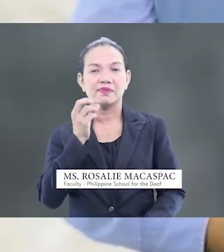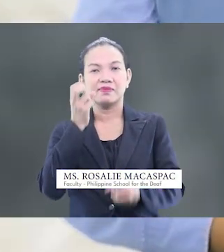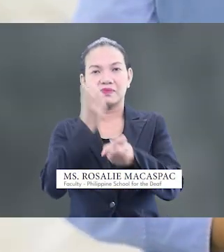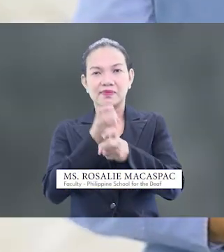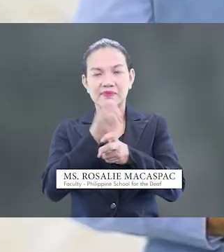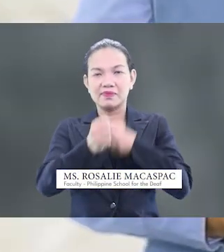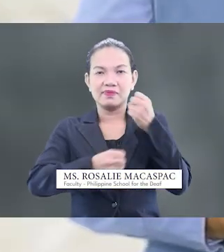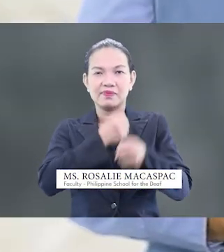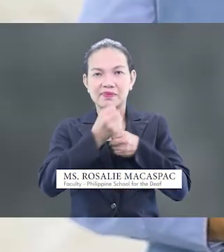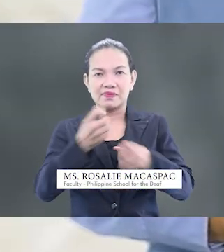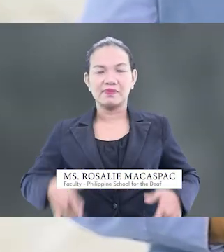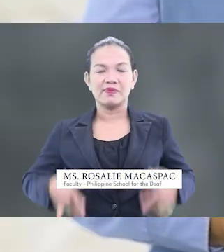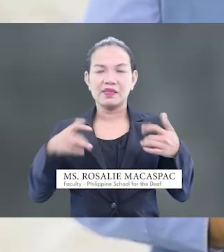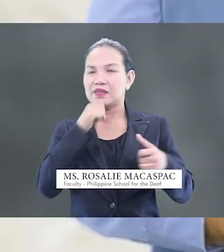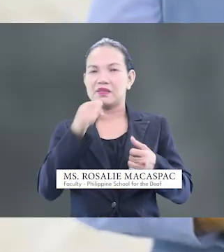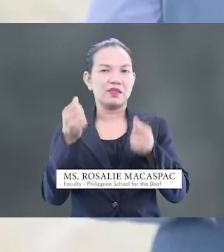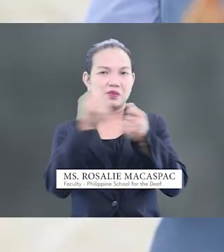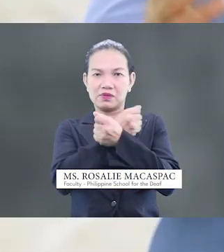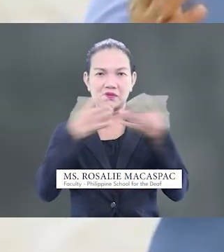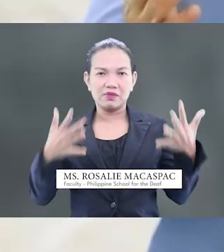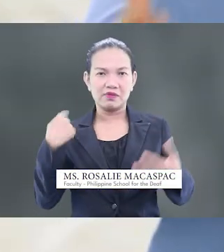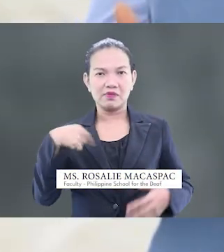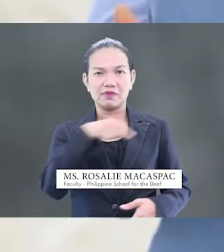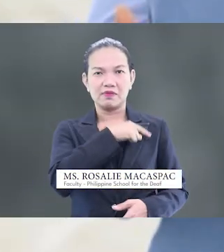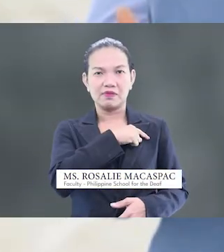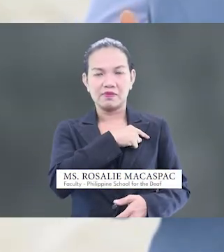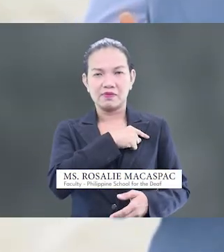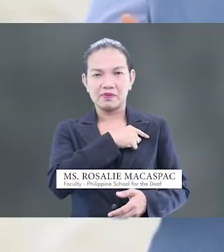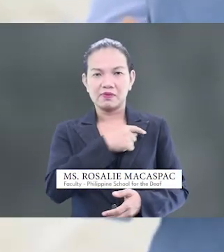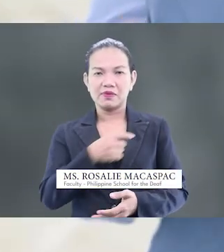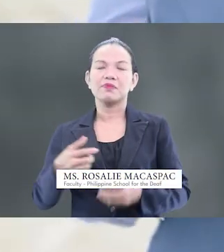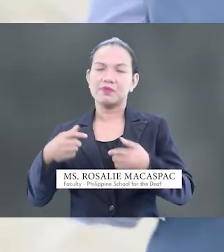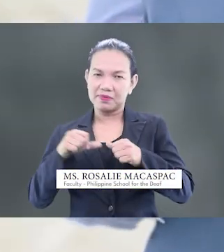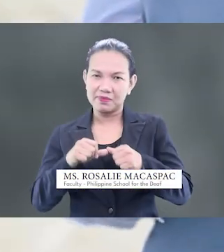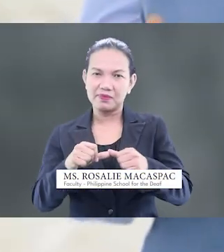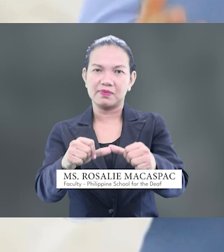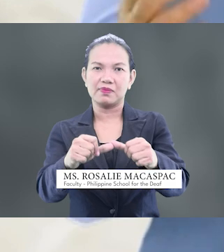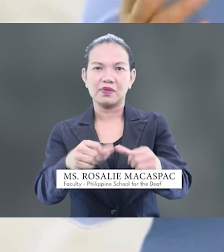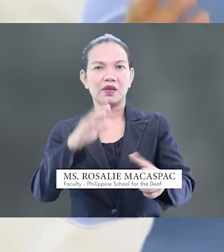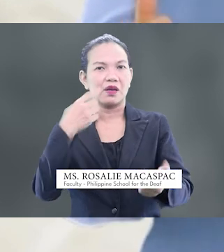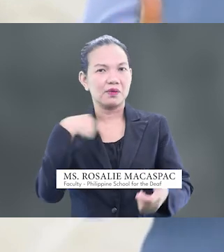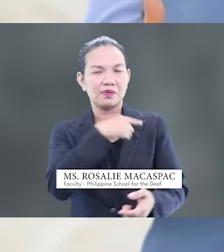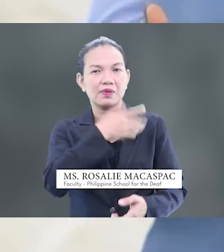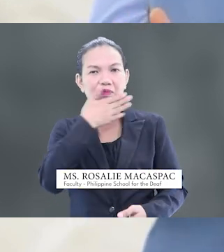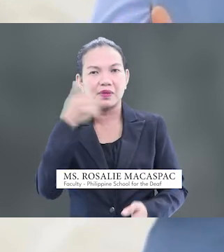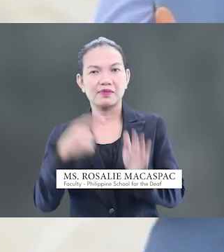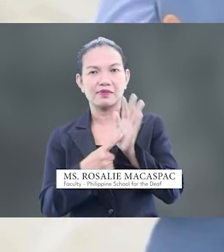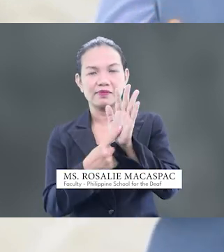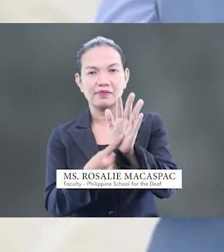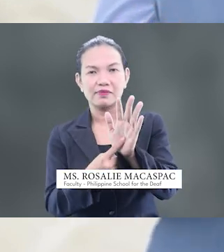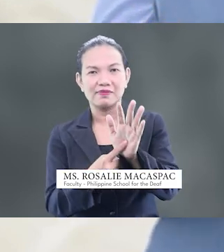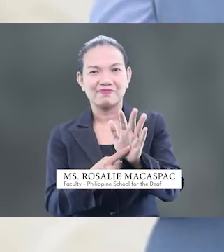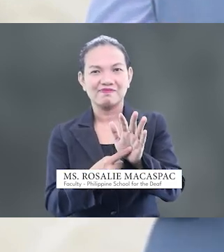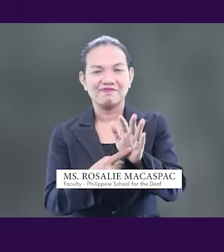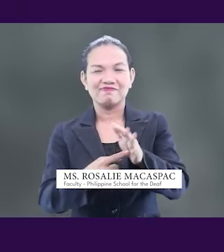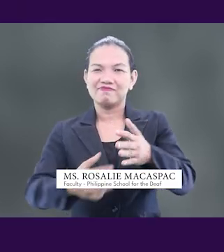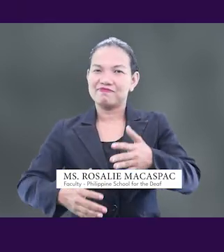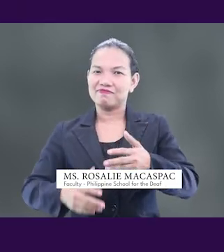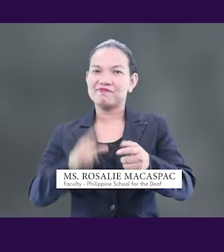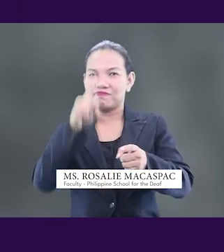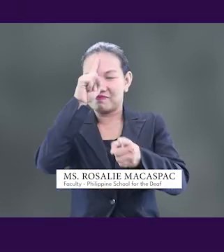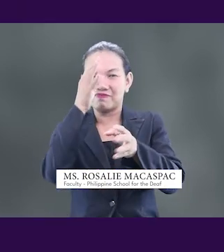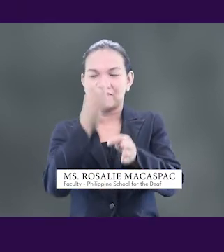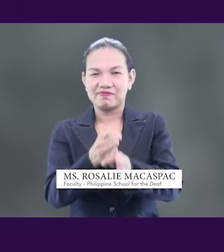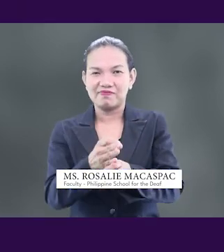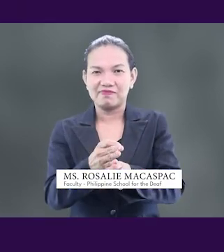Dumadaan tayo sa mga hirap ng buhay not to destroy us, but to bring out the best in us.